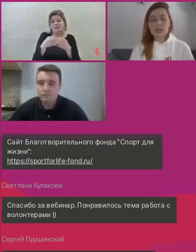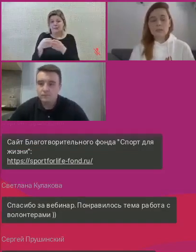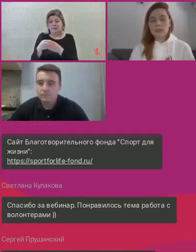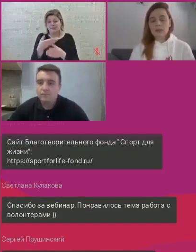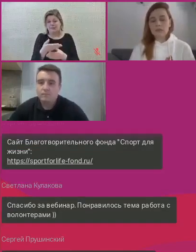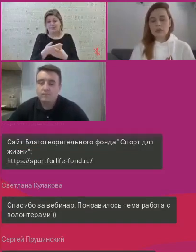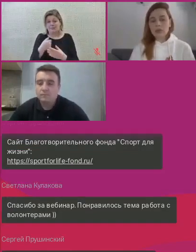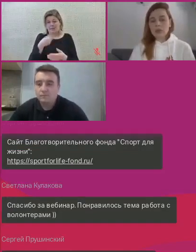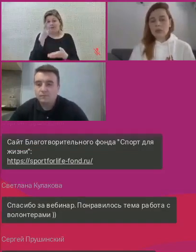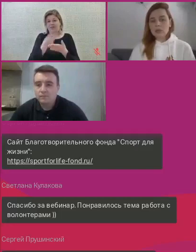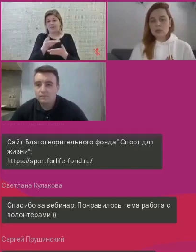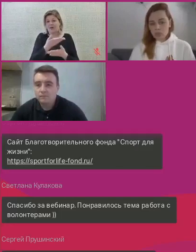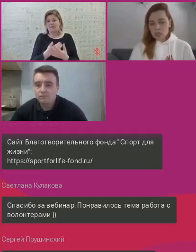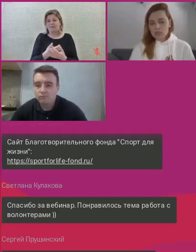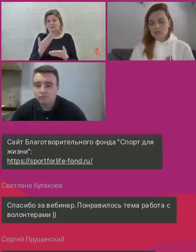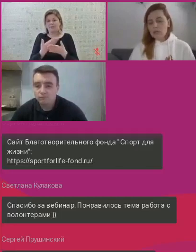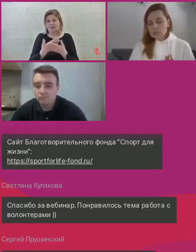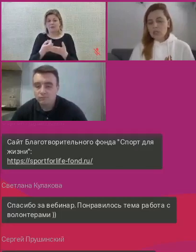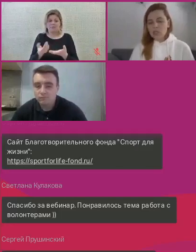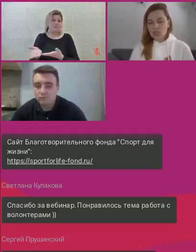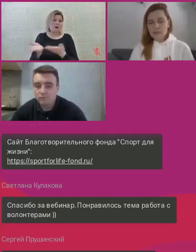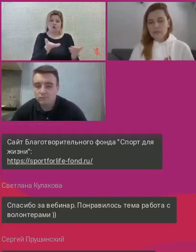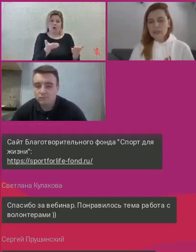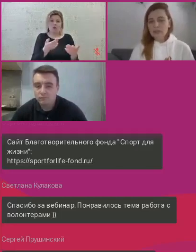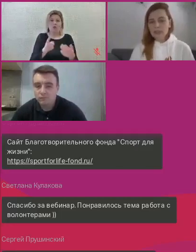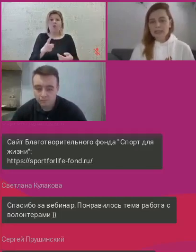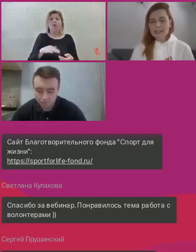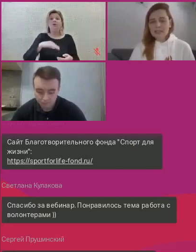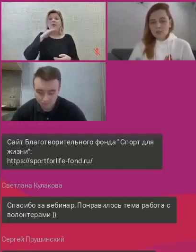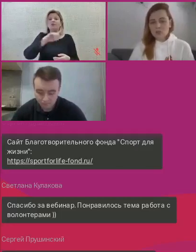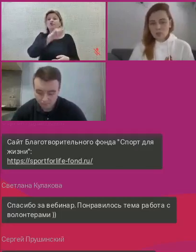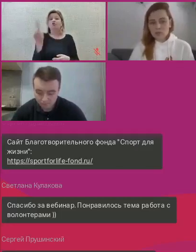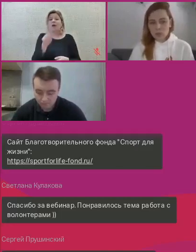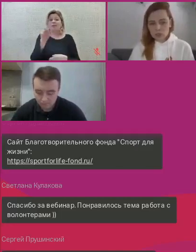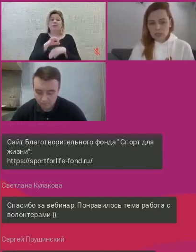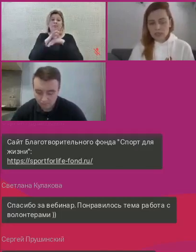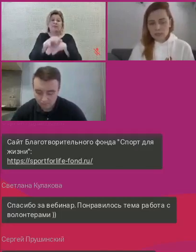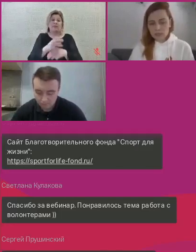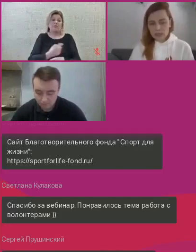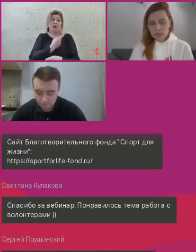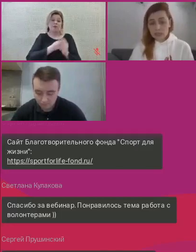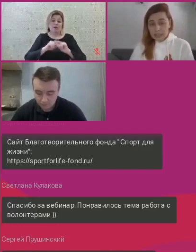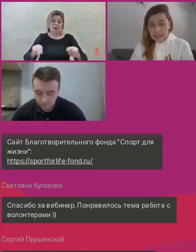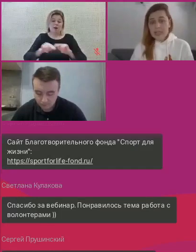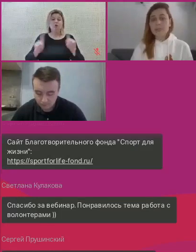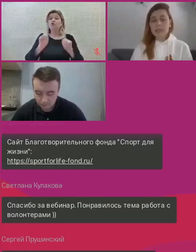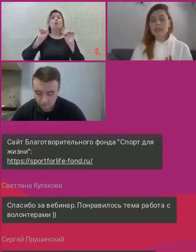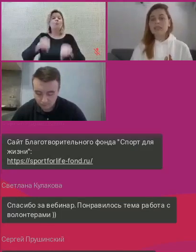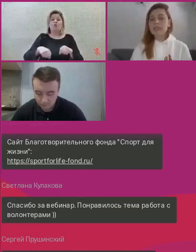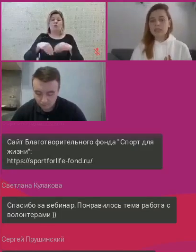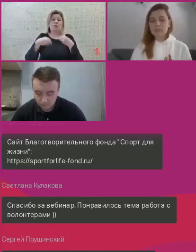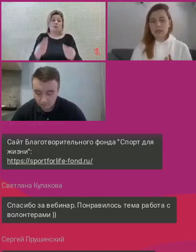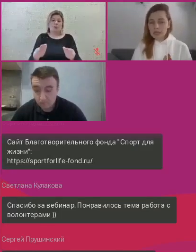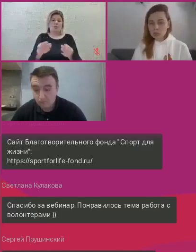секция, да, вот. Ну, пожалуйста, вам достаточно час провести мастер-класс. Что вы можете дать на этом мастер-классе? Рассказать